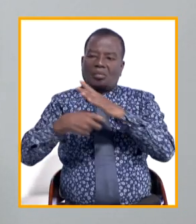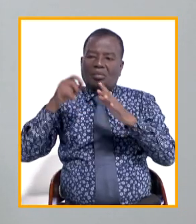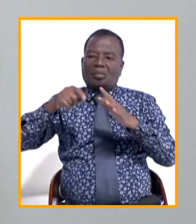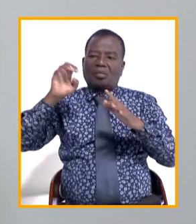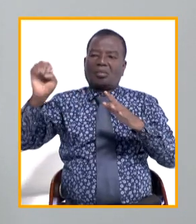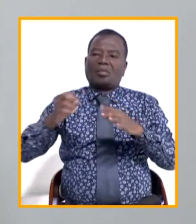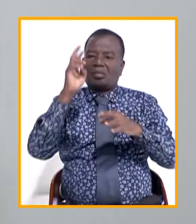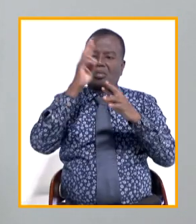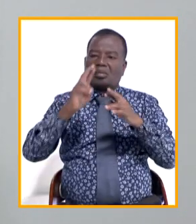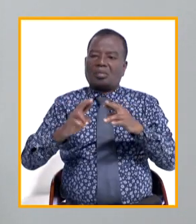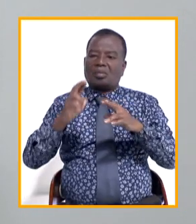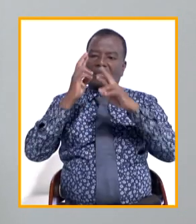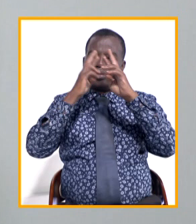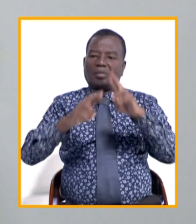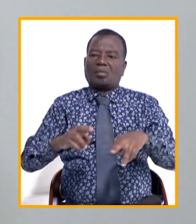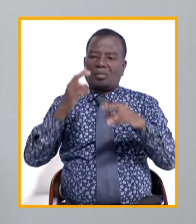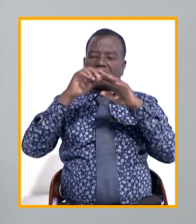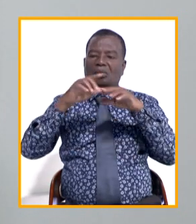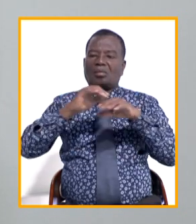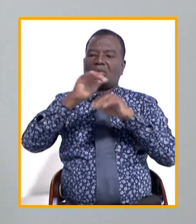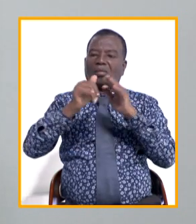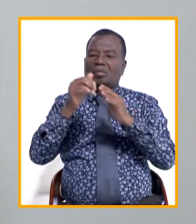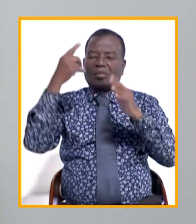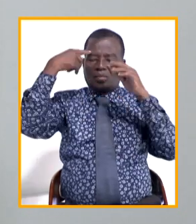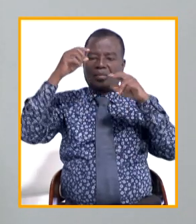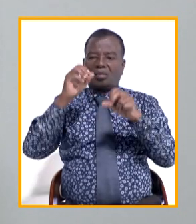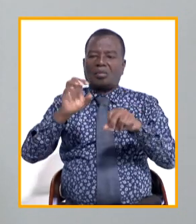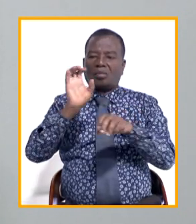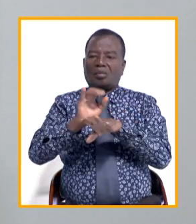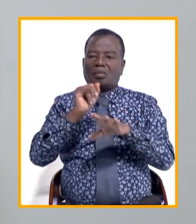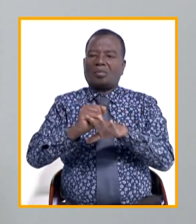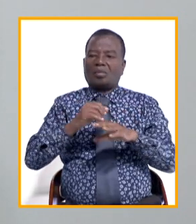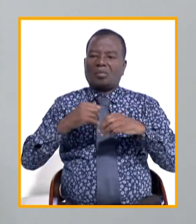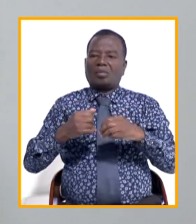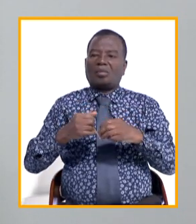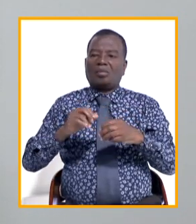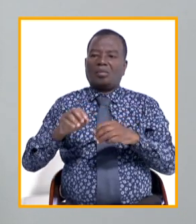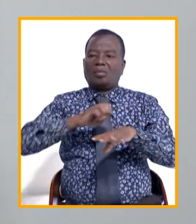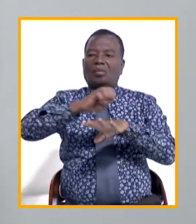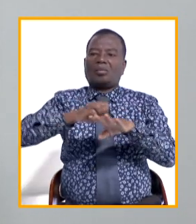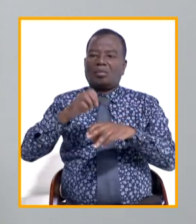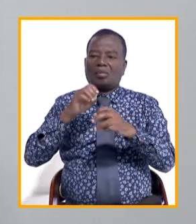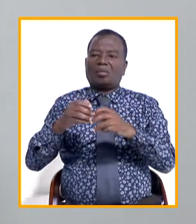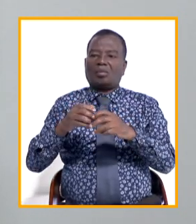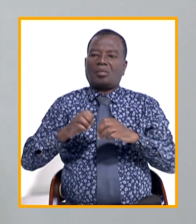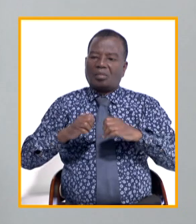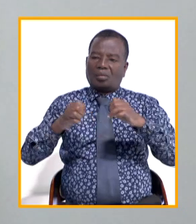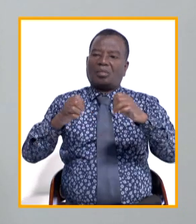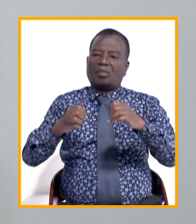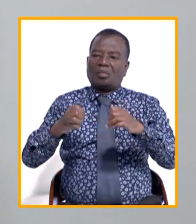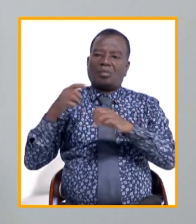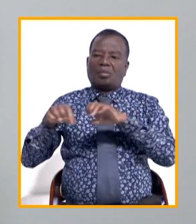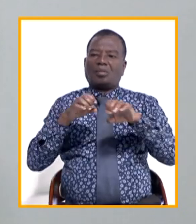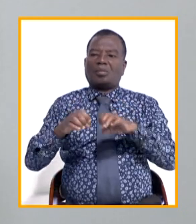nécessité d'une réponse globale pour une Côte d'Ivoire plus compétitive nous engage à une mutualisation des efforts